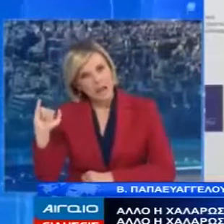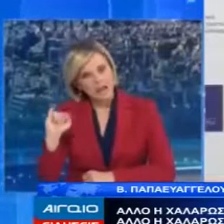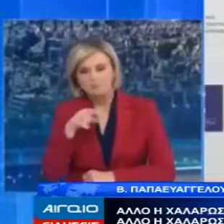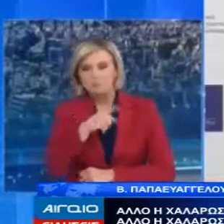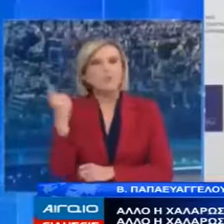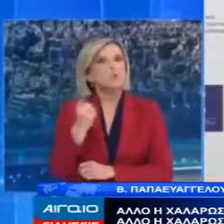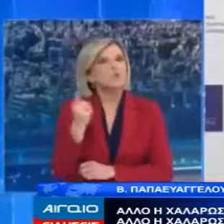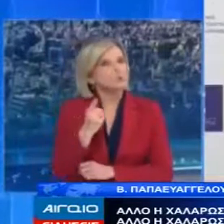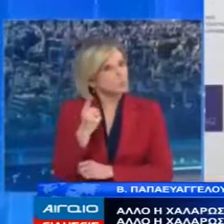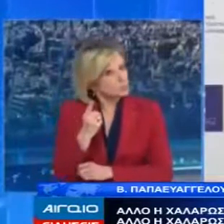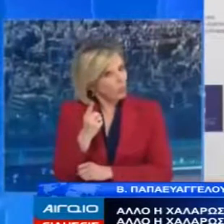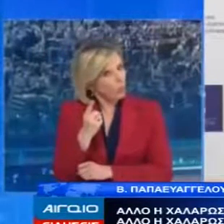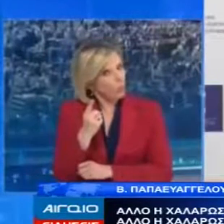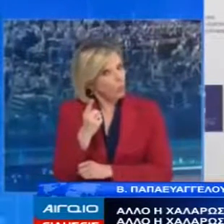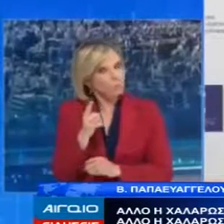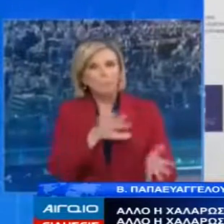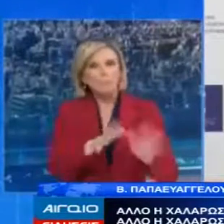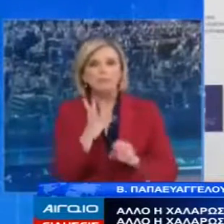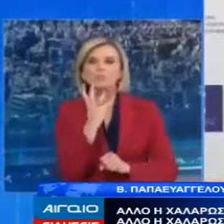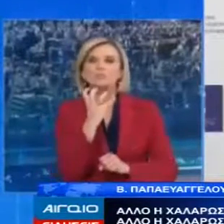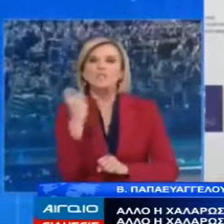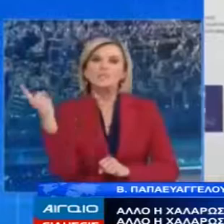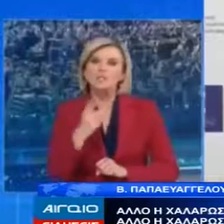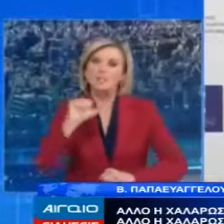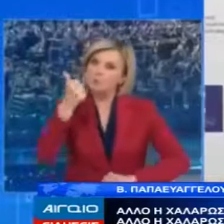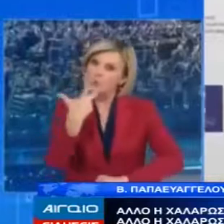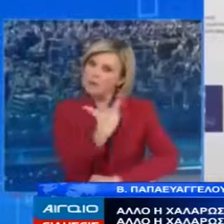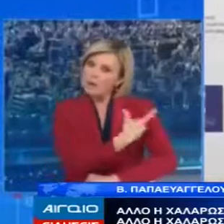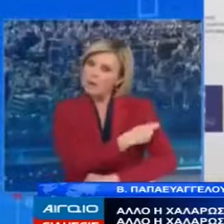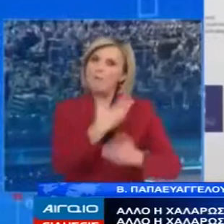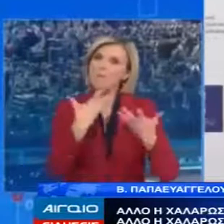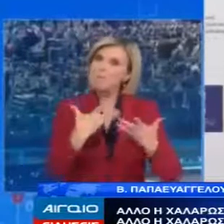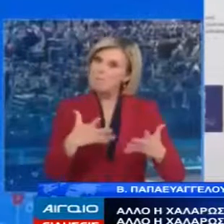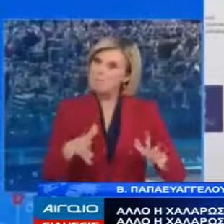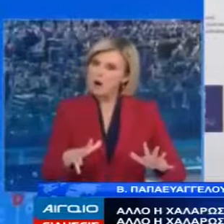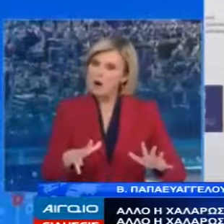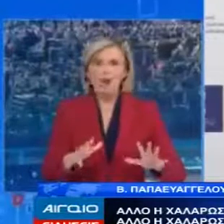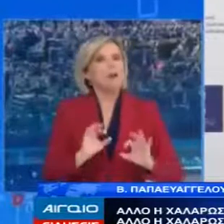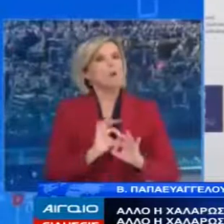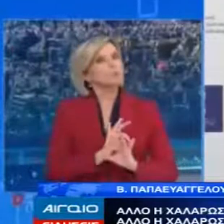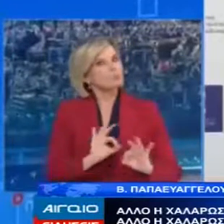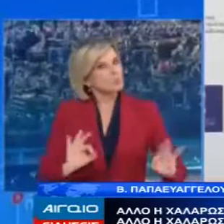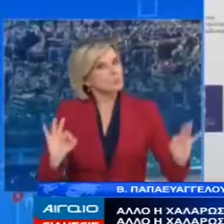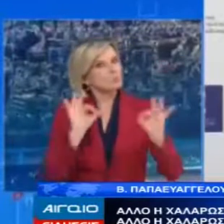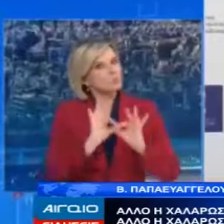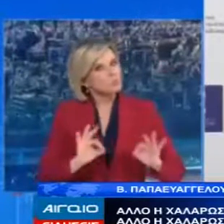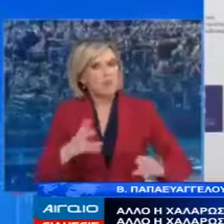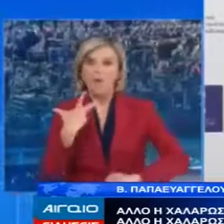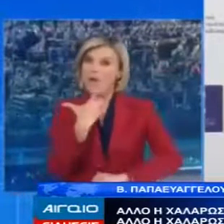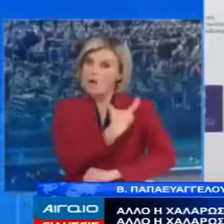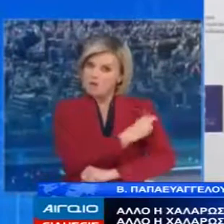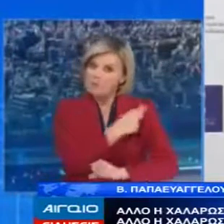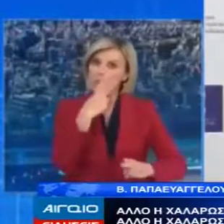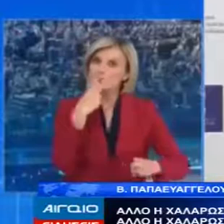κάνει τουλάχιστον μία δόση εμβολίου αγγίζει το 40%. Γεγονός που μας υπενθυμίζει ότι παρόλο που ο εμβολιασμός είναι το πιο